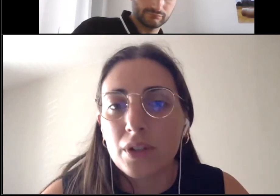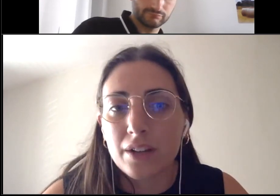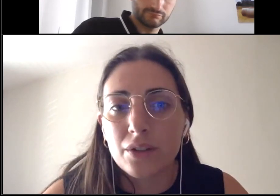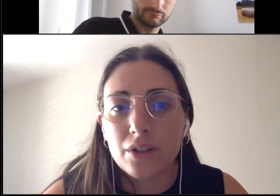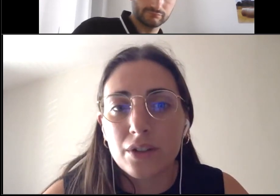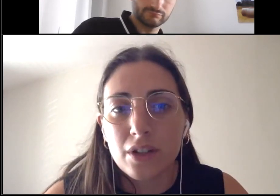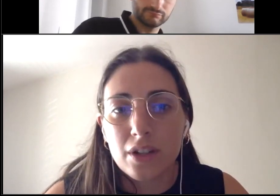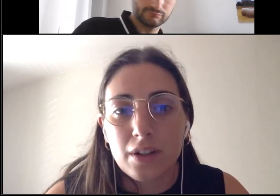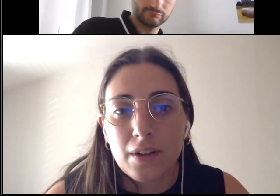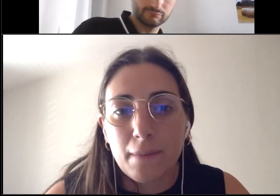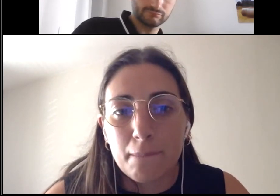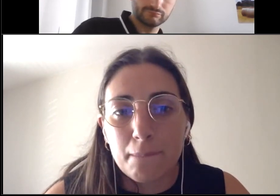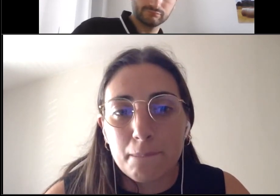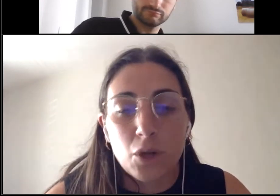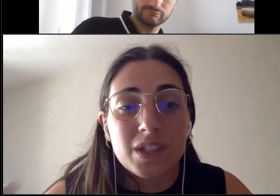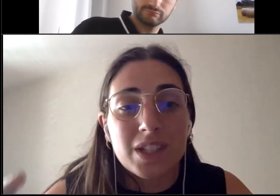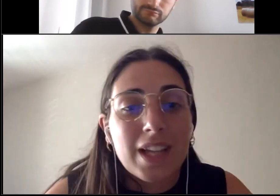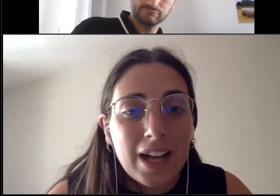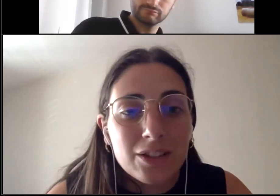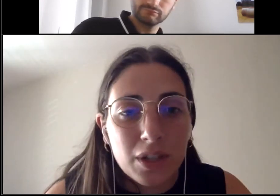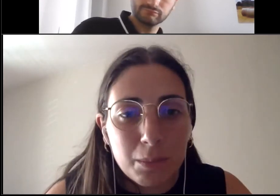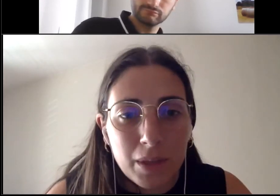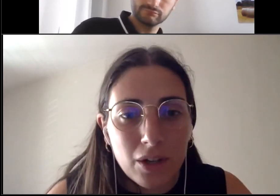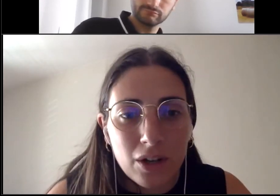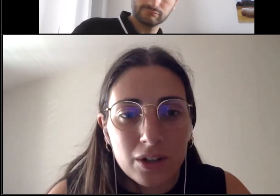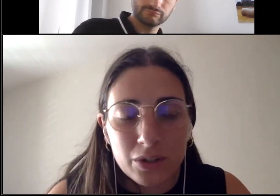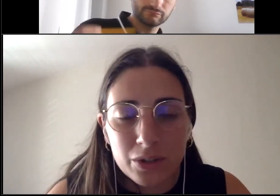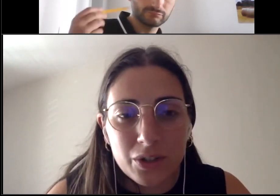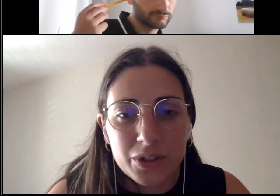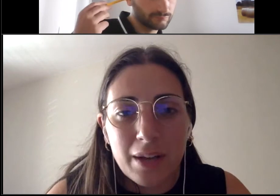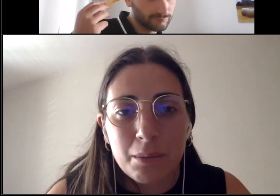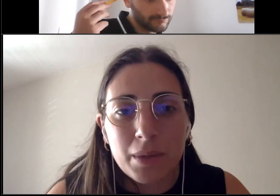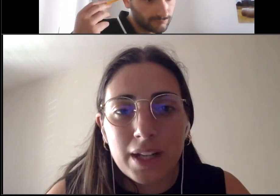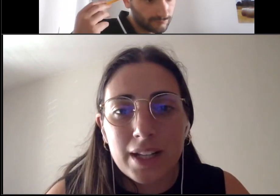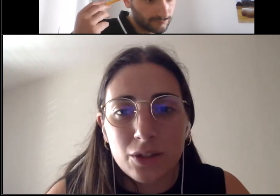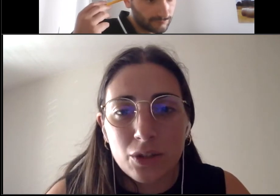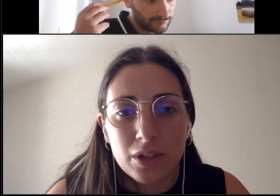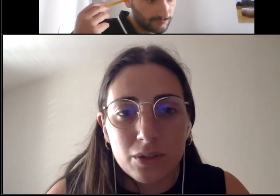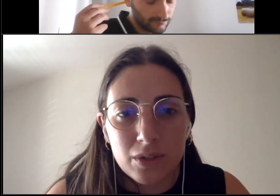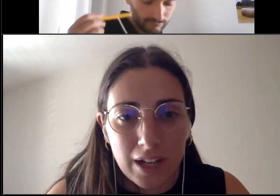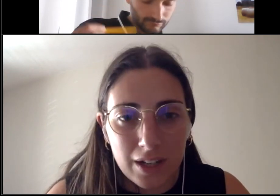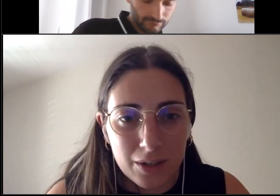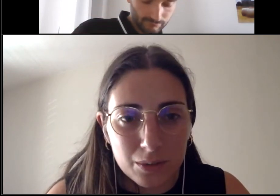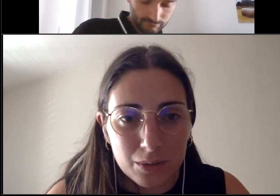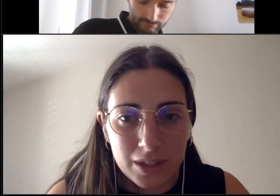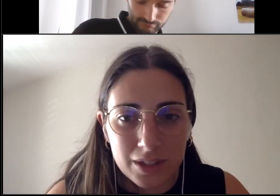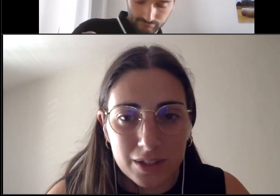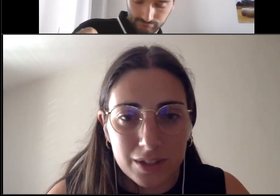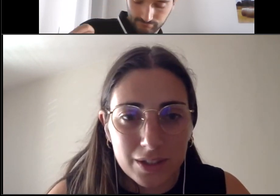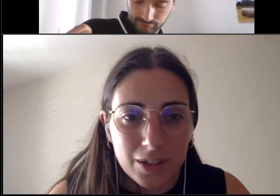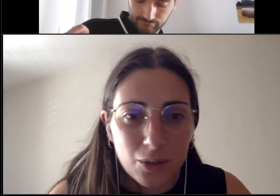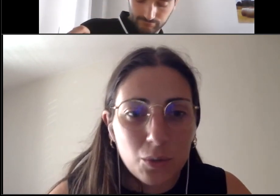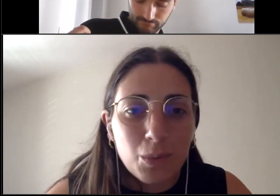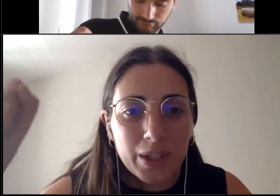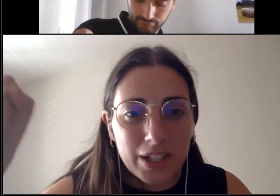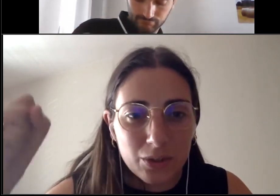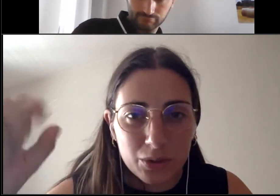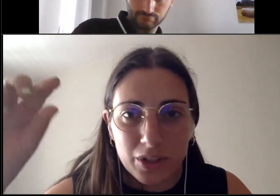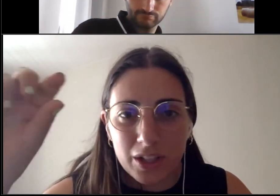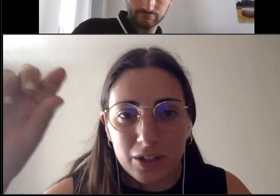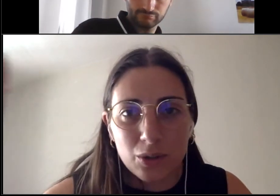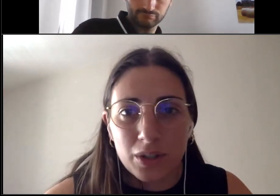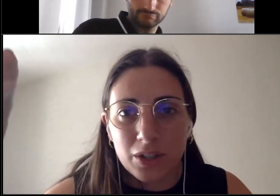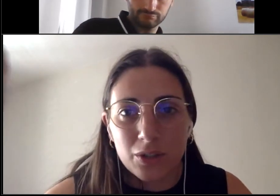produzione ecco considerando che però dico sempre l'elettrone non ha un